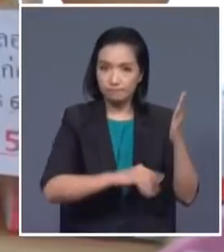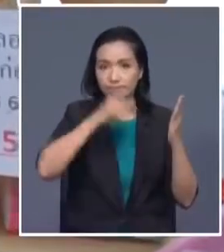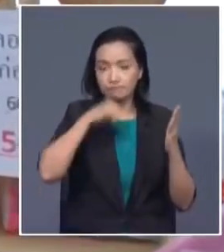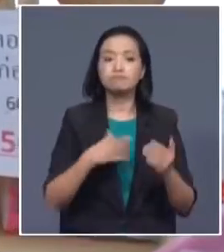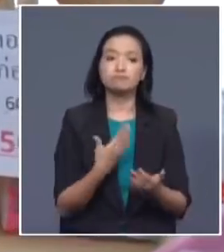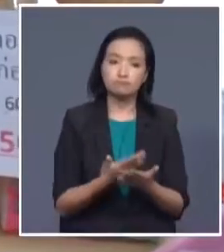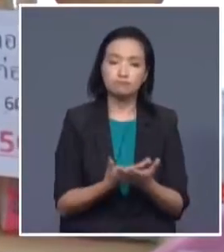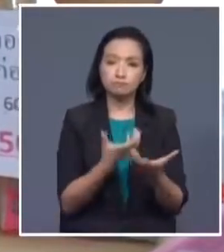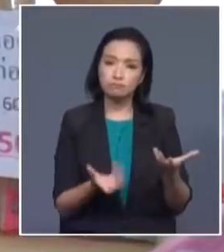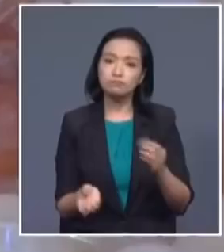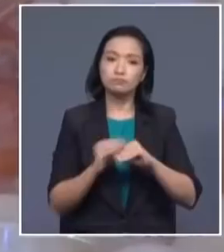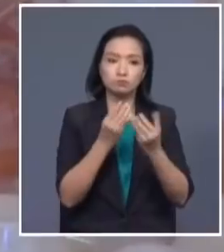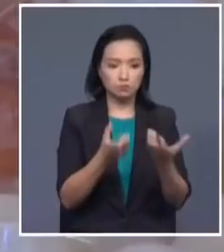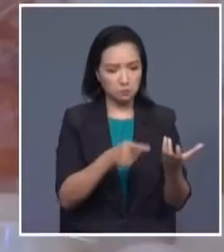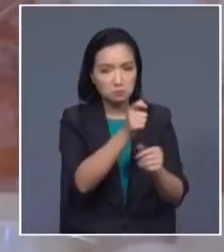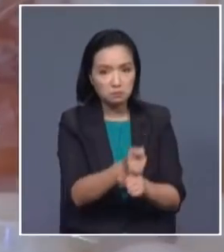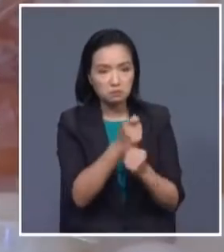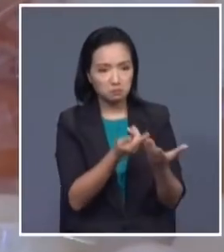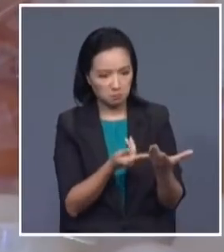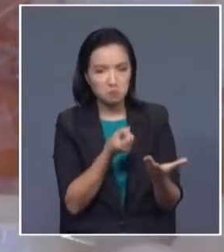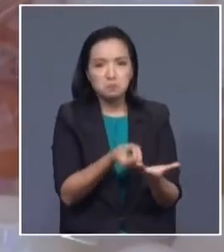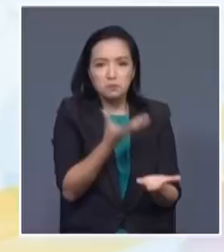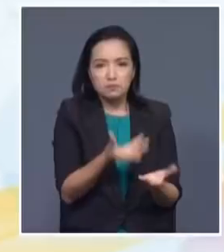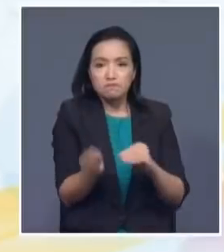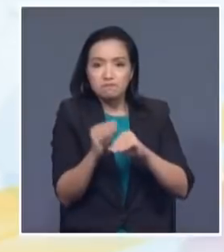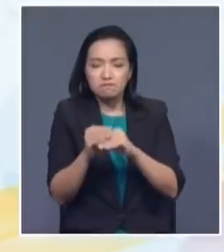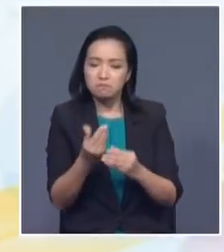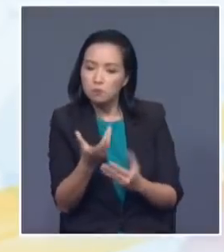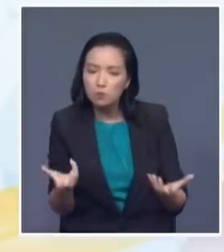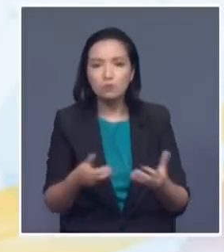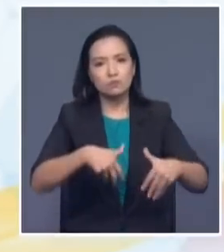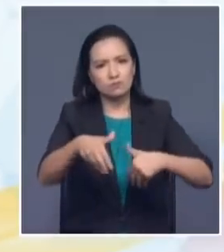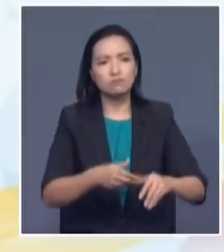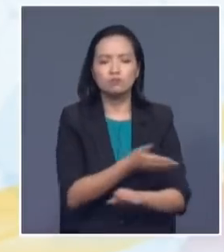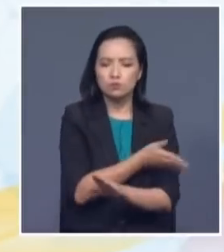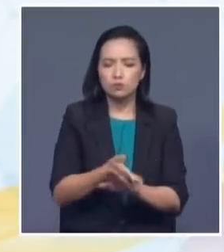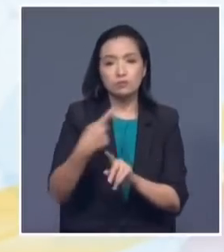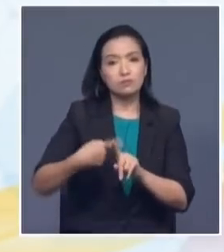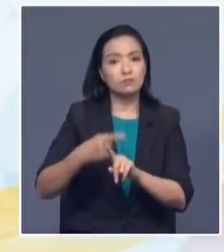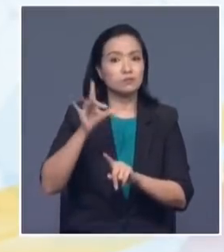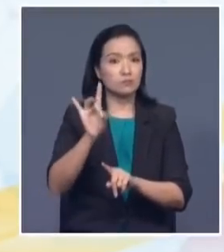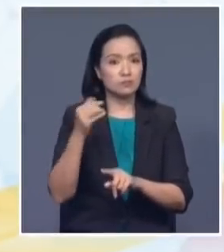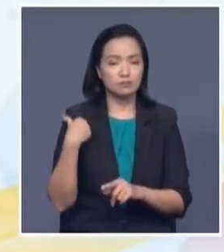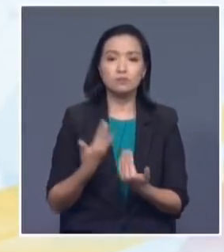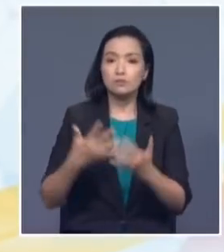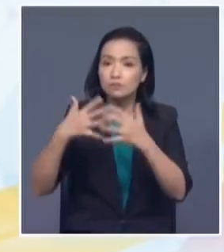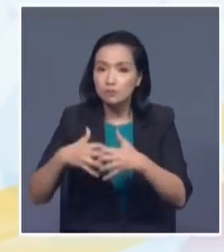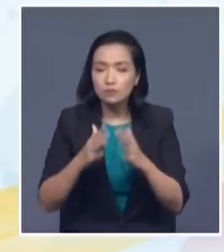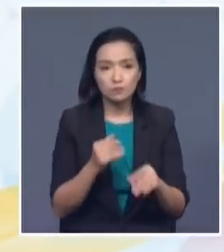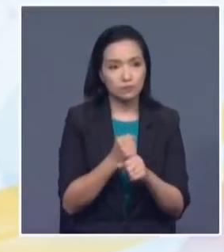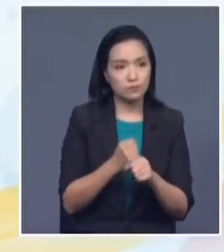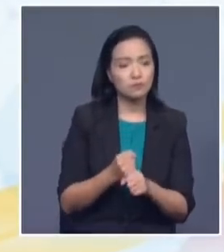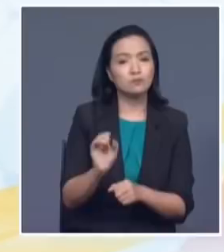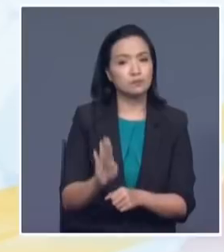าเพิ่มให้กับสินค้าเกษตรสินค้าชุมชนต่างๆอีกด้วยตลอดเวลา8เดือนโดยมีผู้ผลิตเกษตรกรผู้ประ